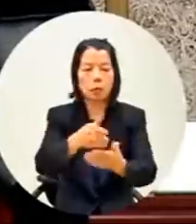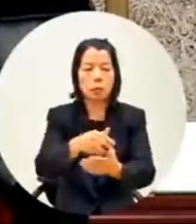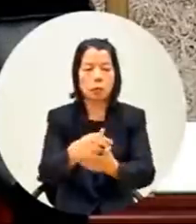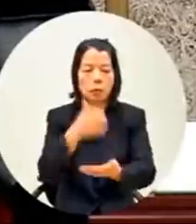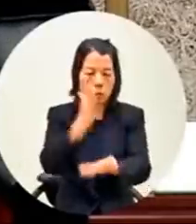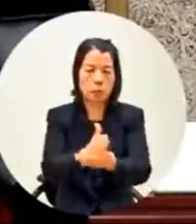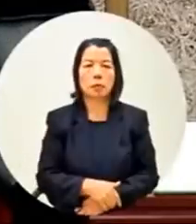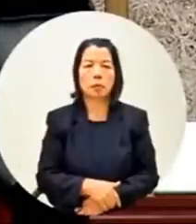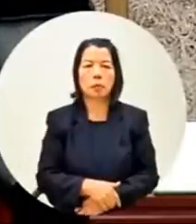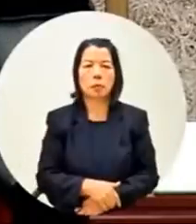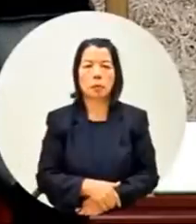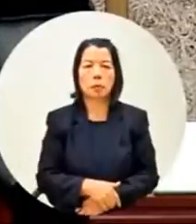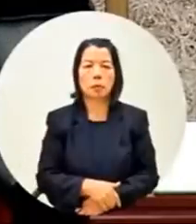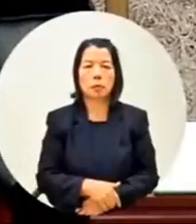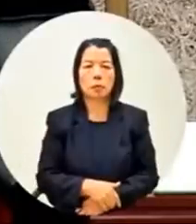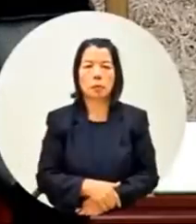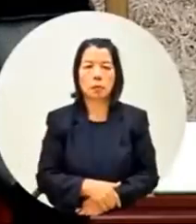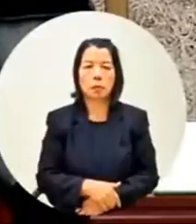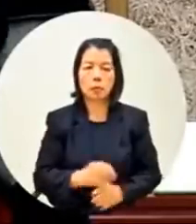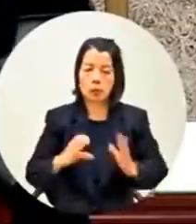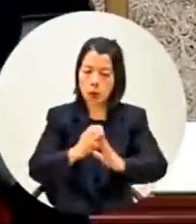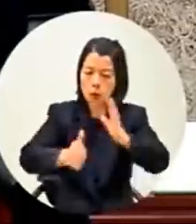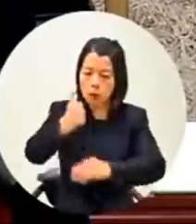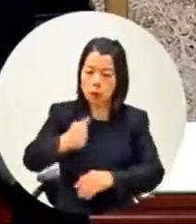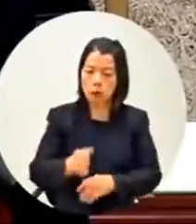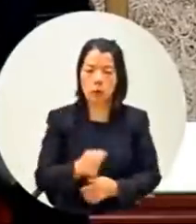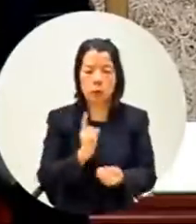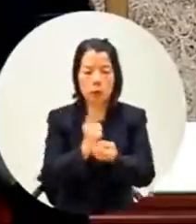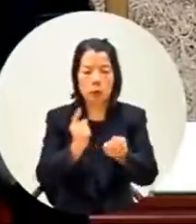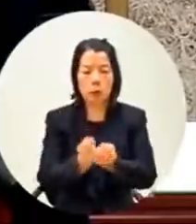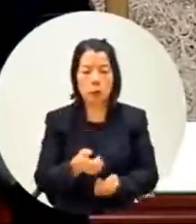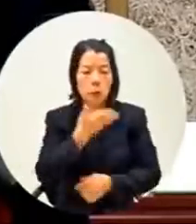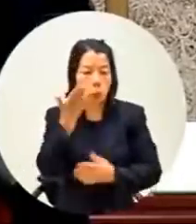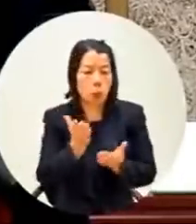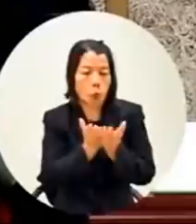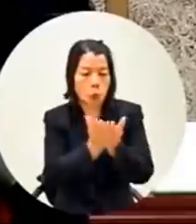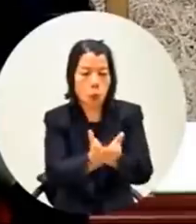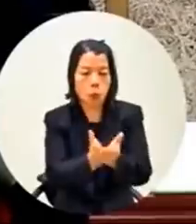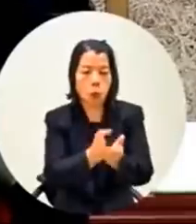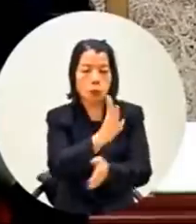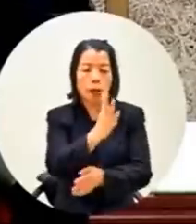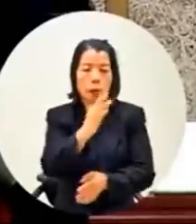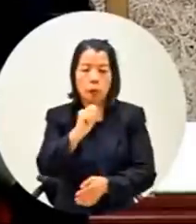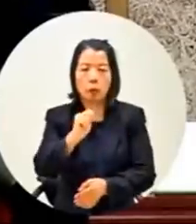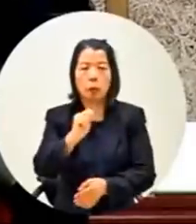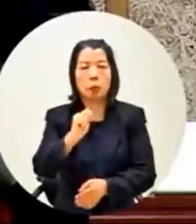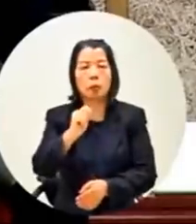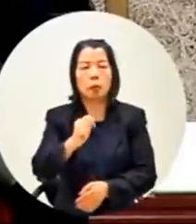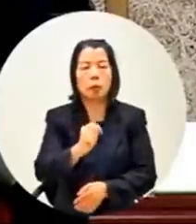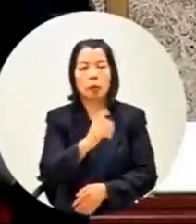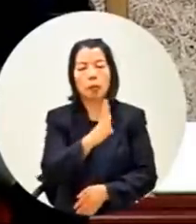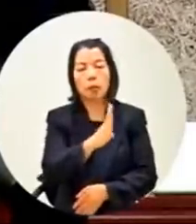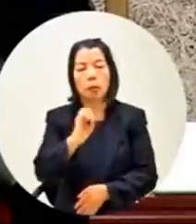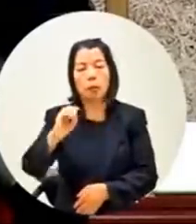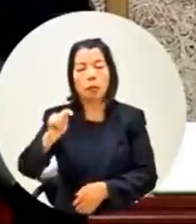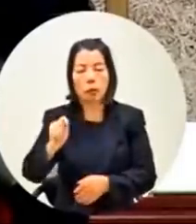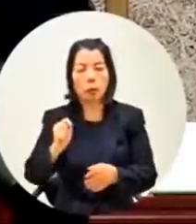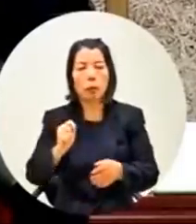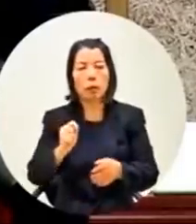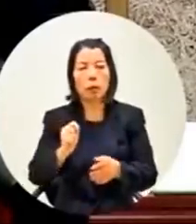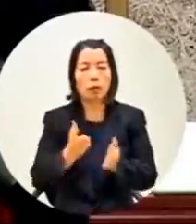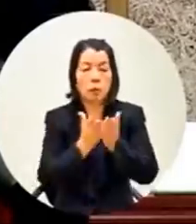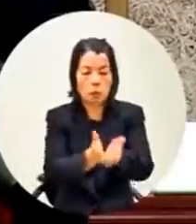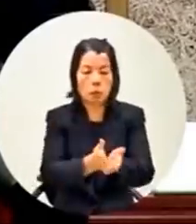了。所以局长，一个游艇码头的 BOT 开发案，新达港，主席，这是你的选